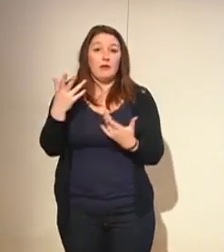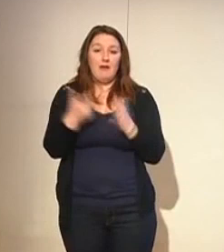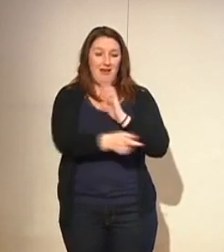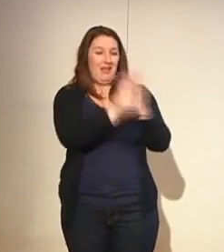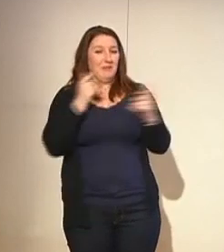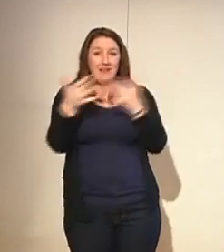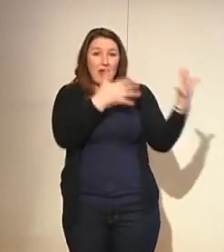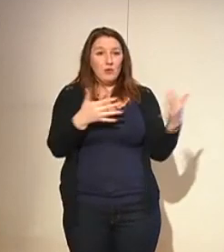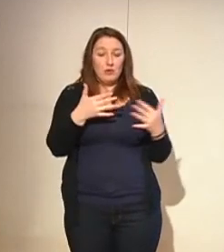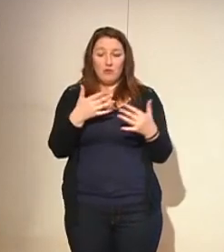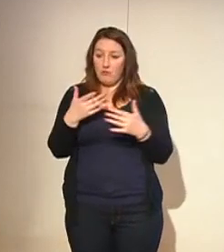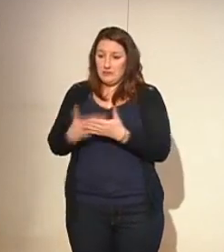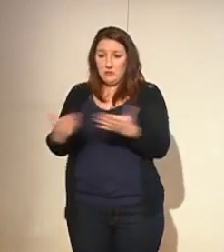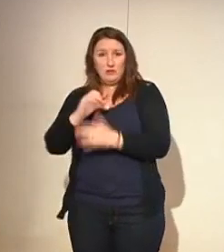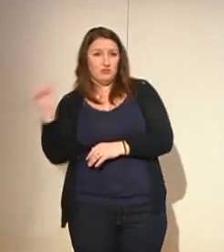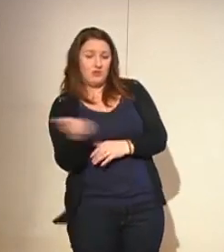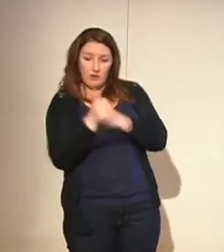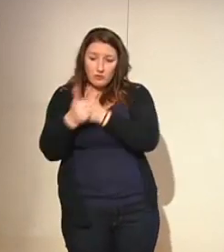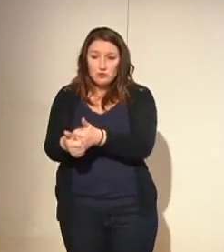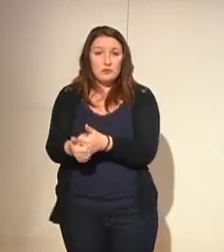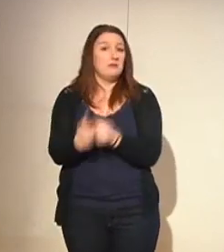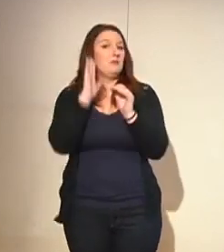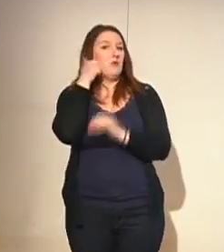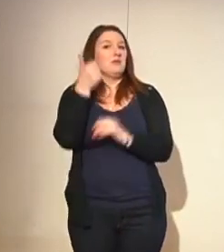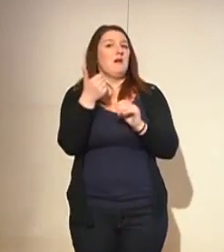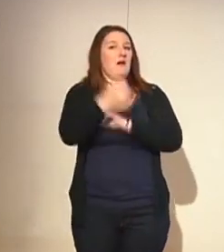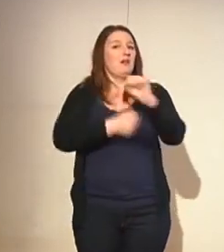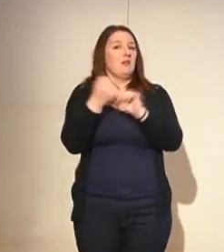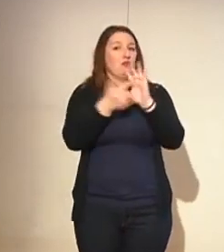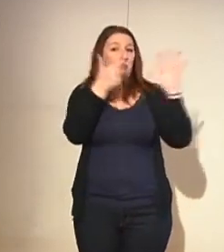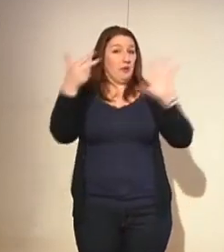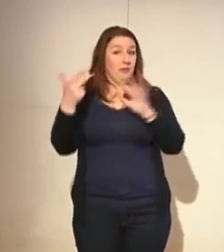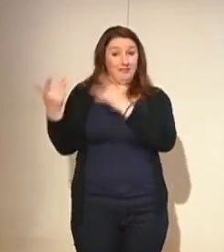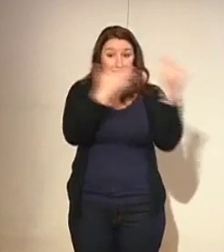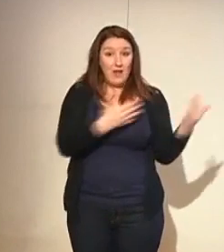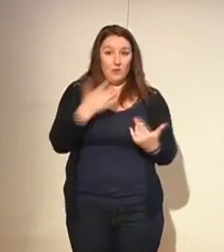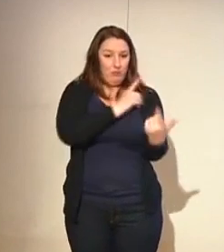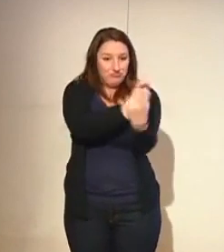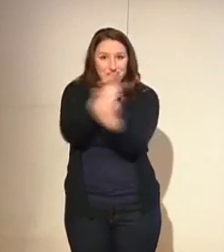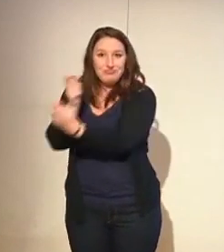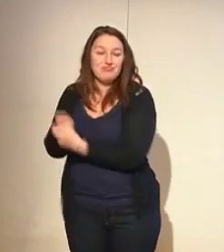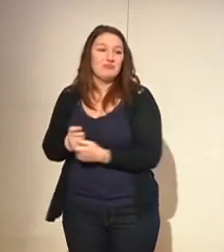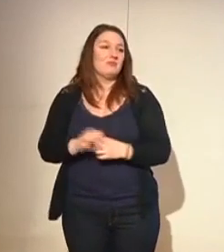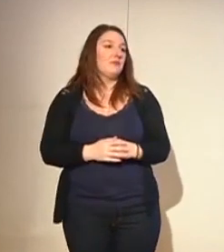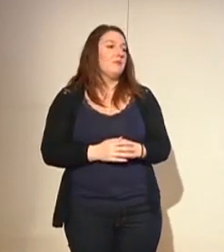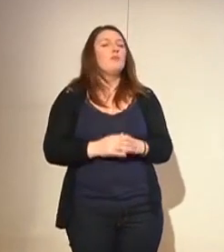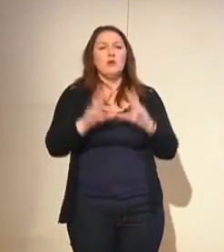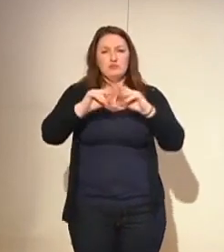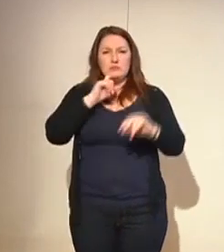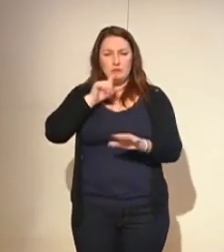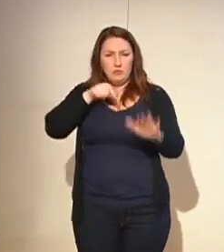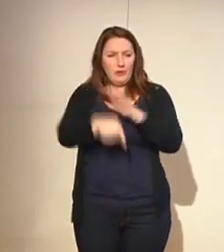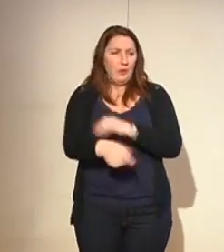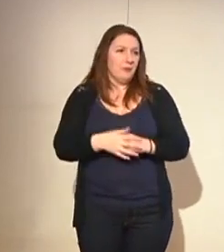qui avait été le cas en 2008 j'y reviendrai tout à l'heure il n'est donc pas question puisque nous votons notre